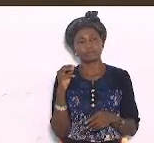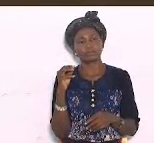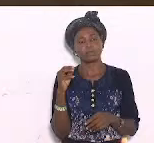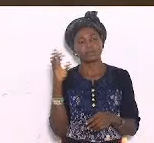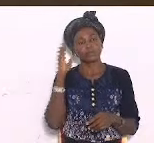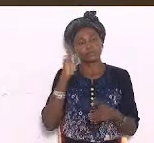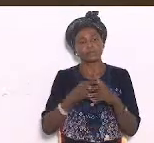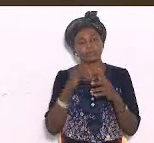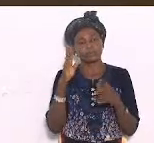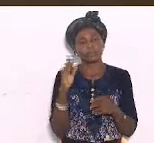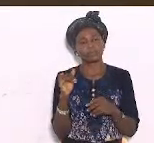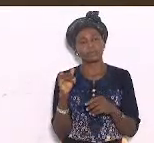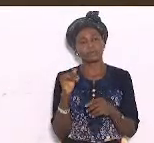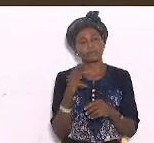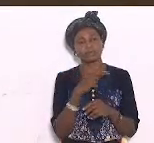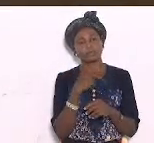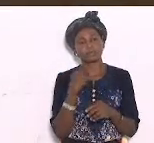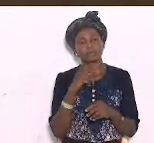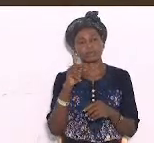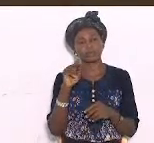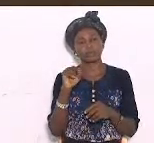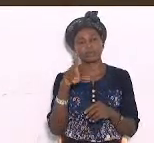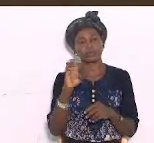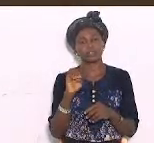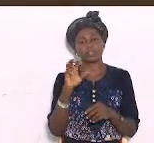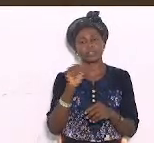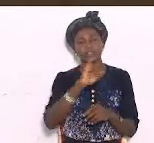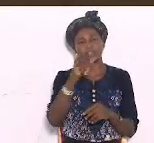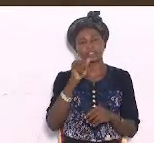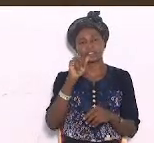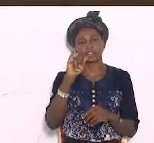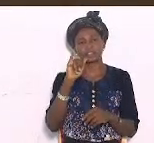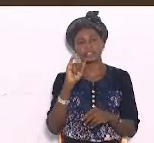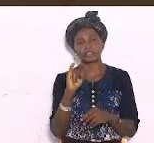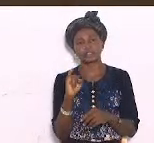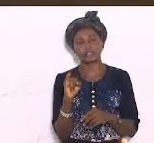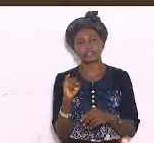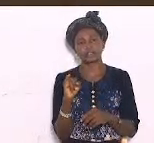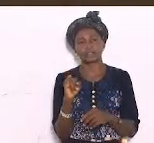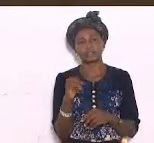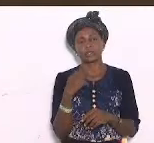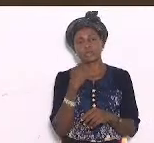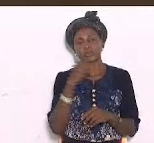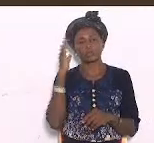Seigneur le maeststre va venir d'abord pasteur k